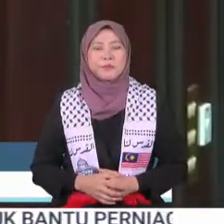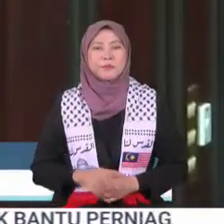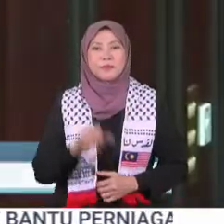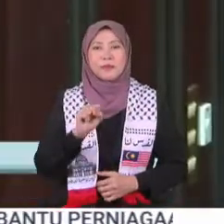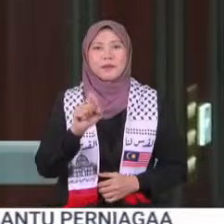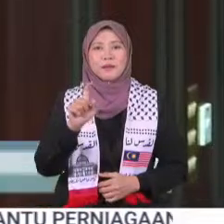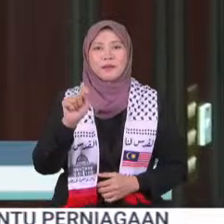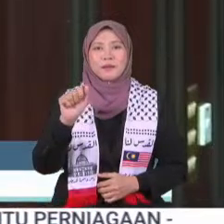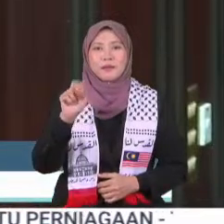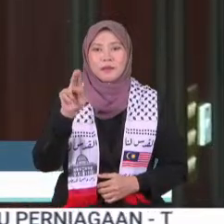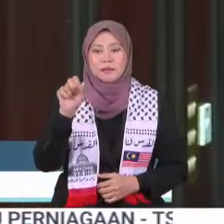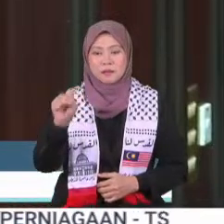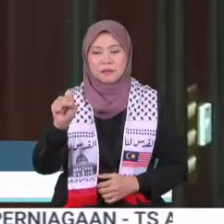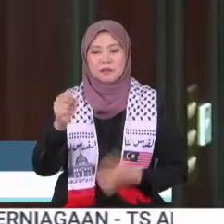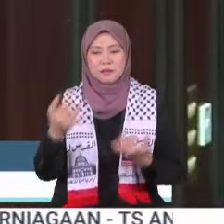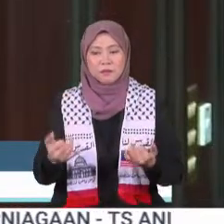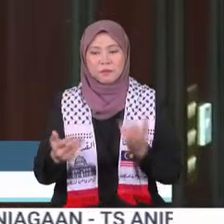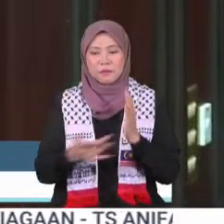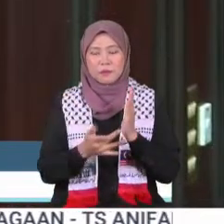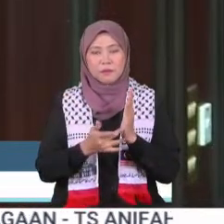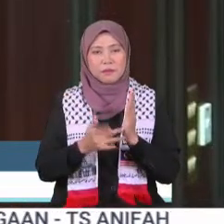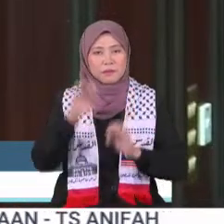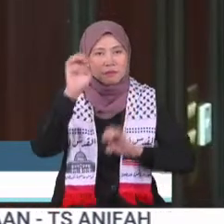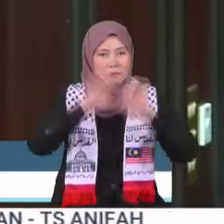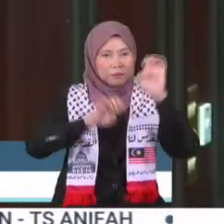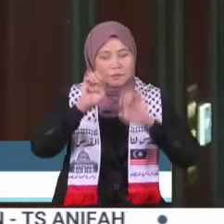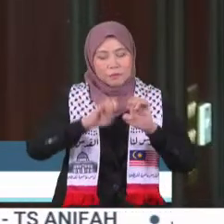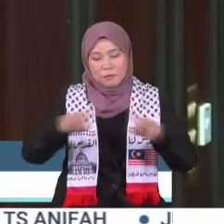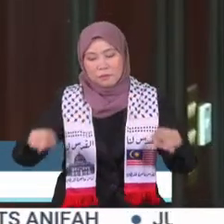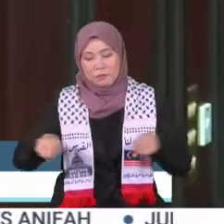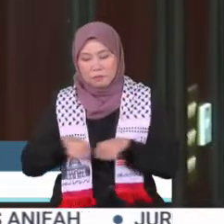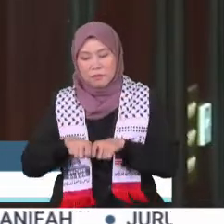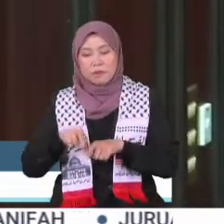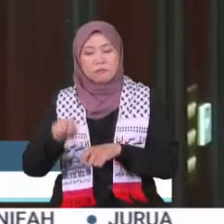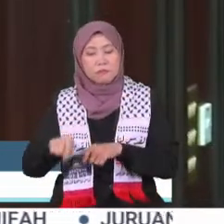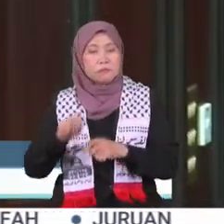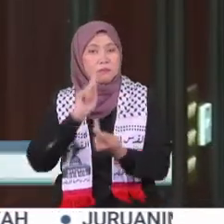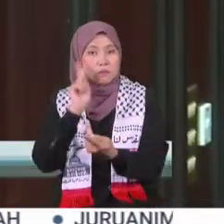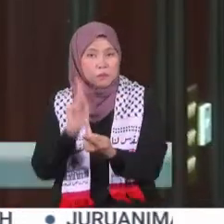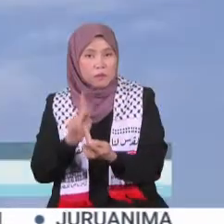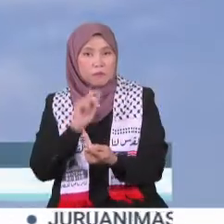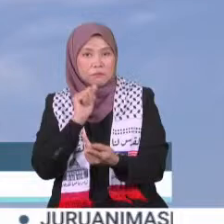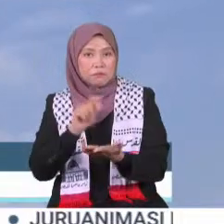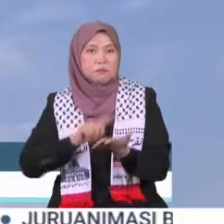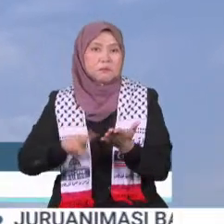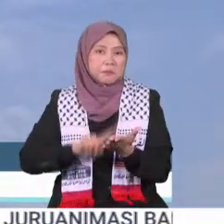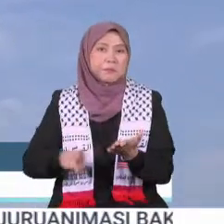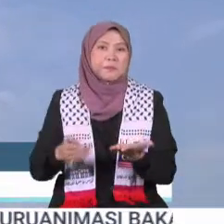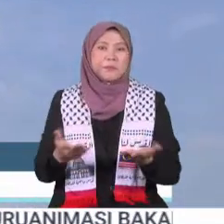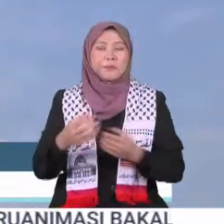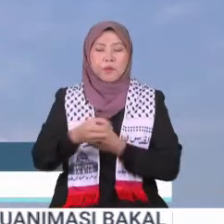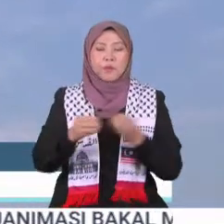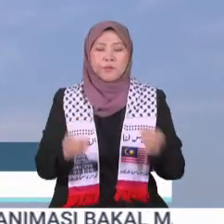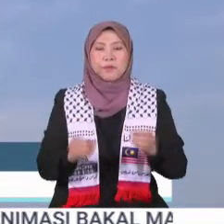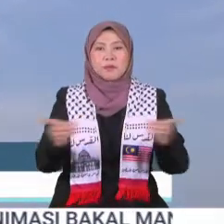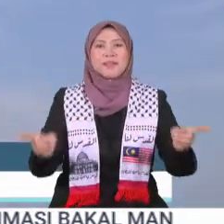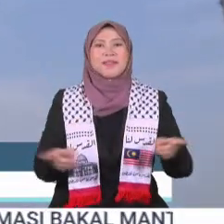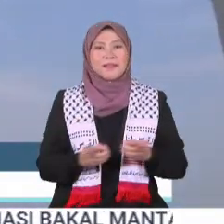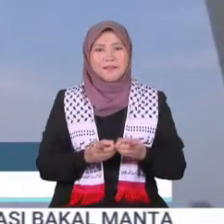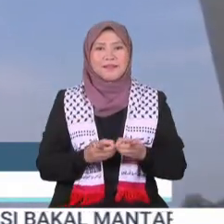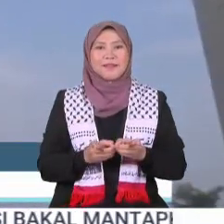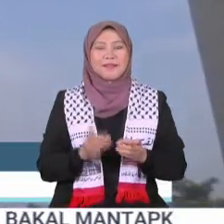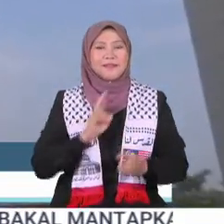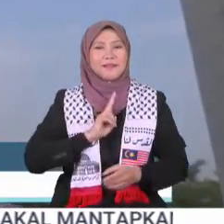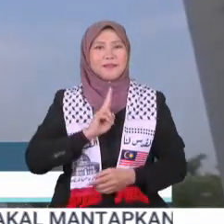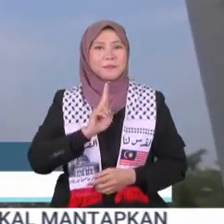status semasa adalah di peringkat penilaian teknikal kesesuaian tapak lokasi pembinaan projek. Jadi pihak pejabat daerah telah dan